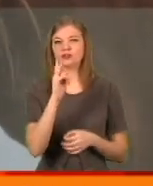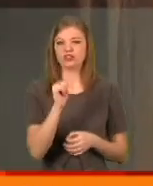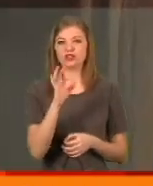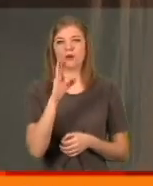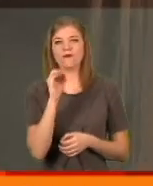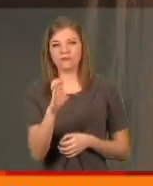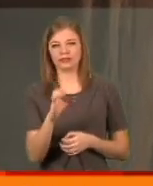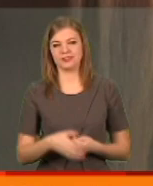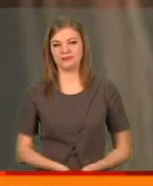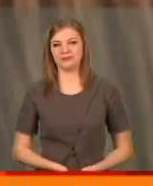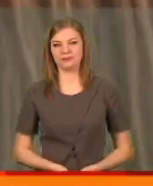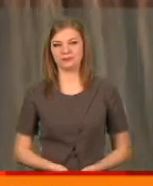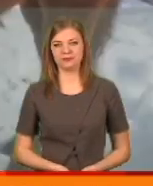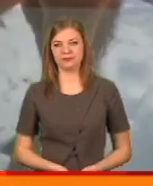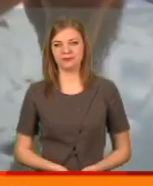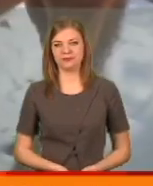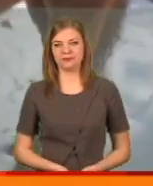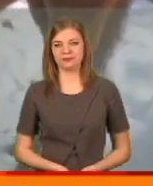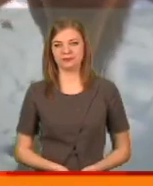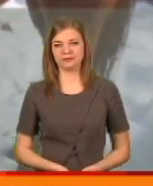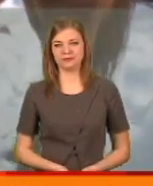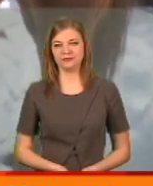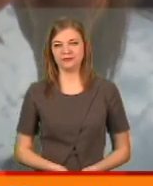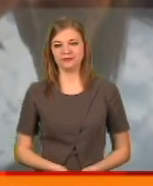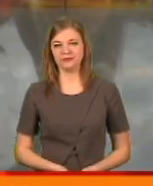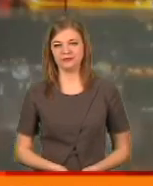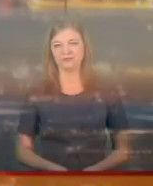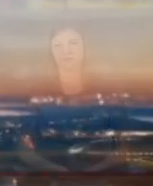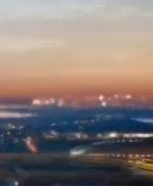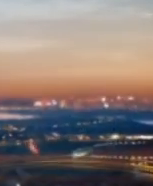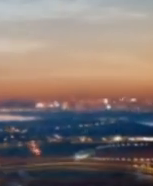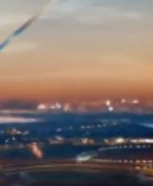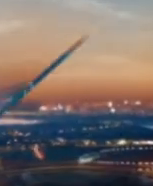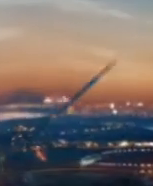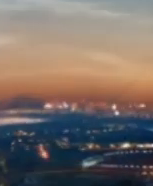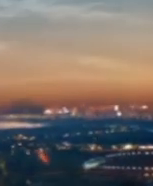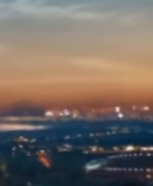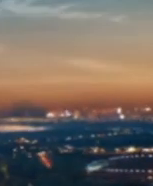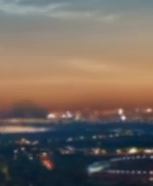бурак. Юлія Лерш, Олександр Макушак, програма «Вікна», СТБ. Не бійся.